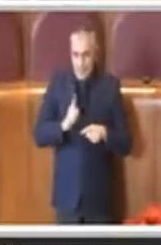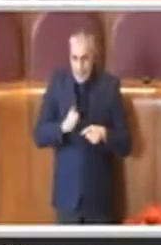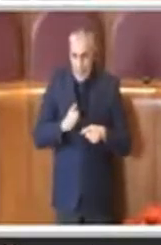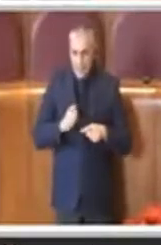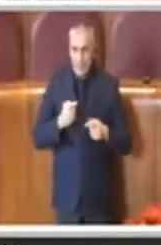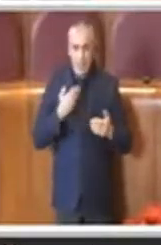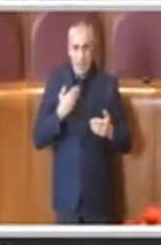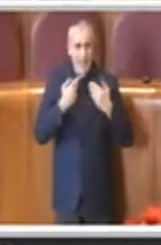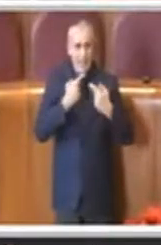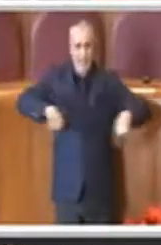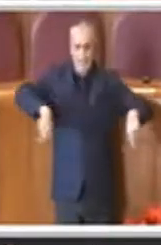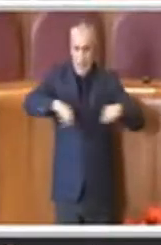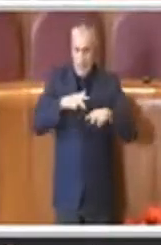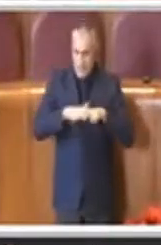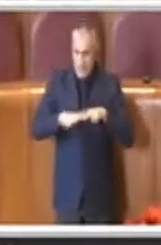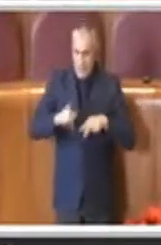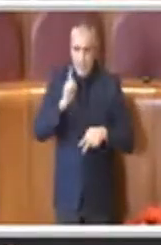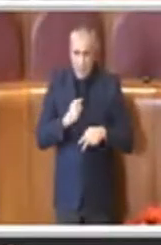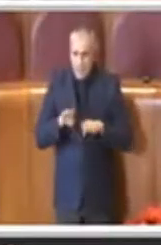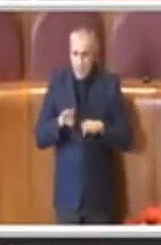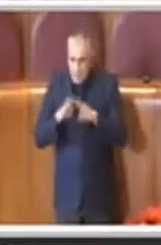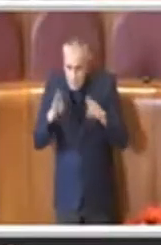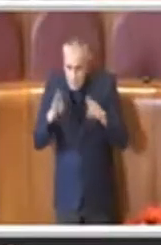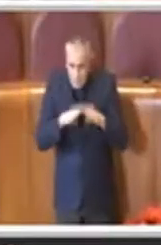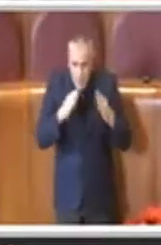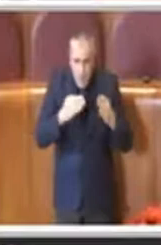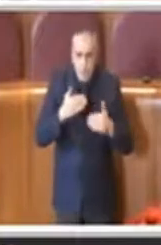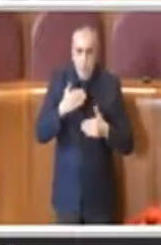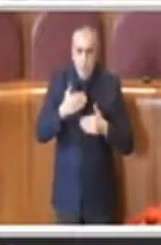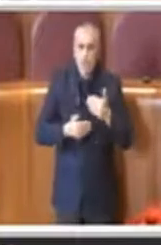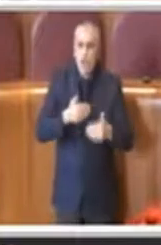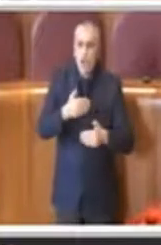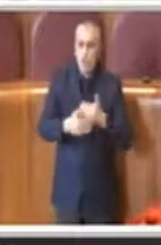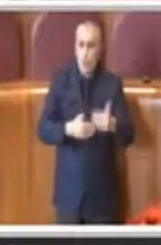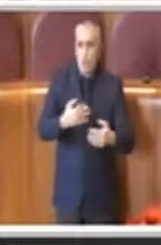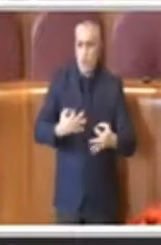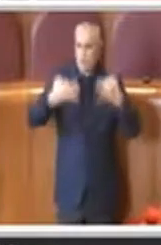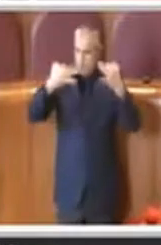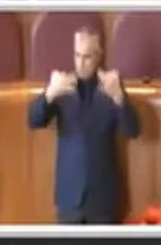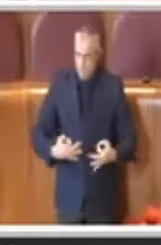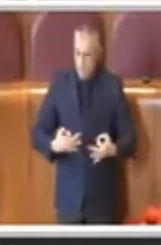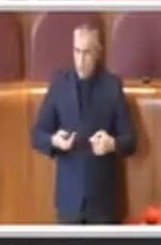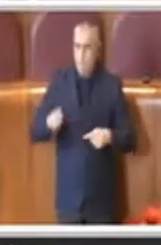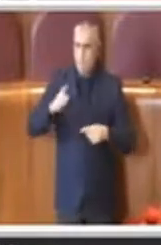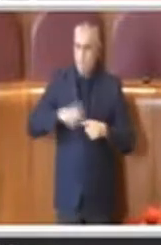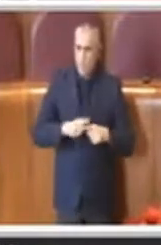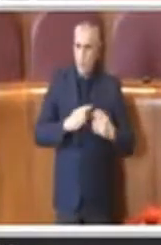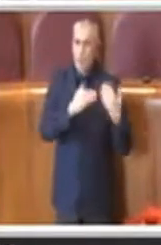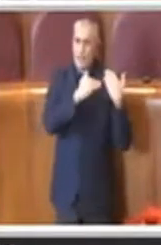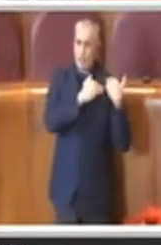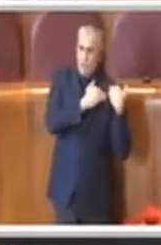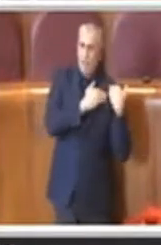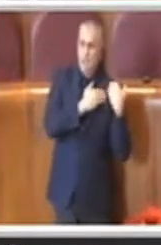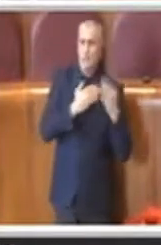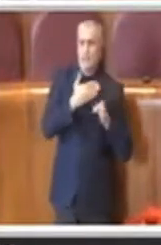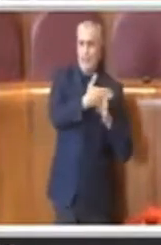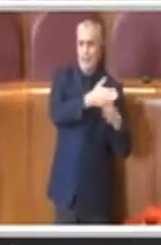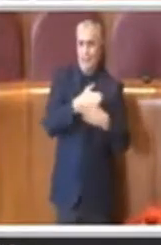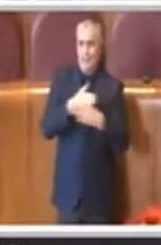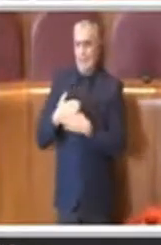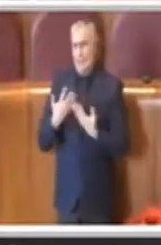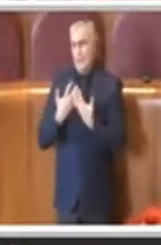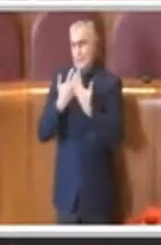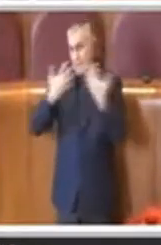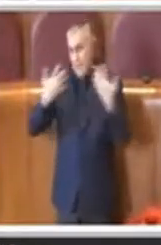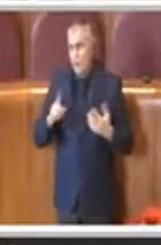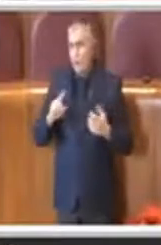dall'Assemblea Capitolina attraverso l'individuazione di un iter procedurale certo e un quadro di ripartizione delle competenze chiaro, coinvolgendo, ove